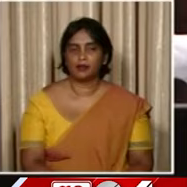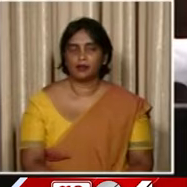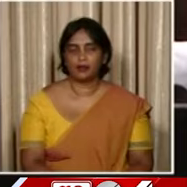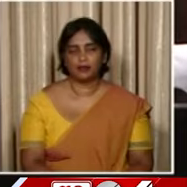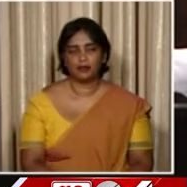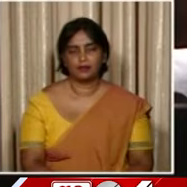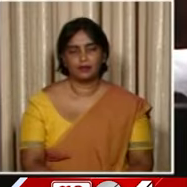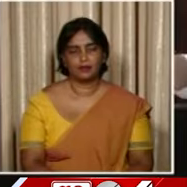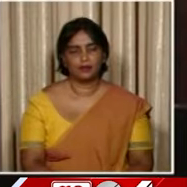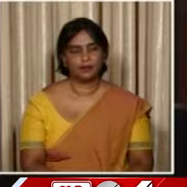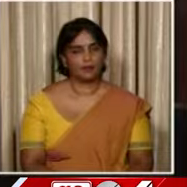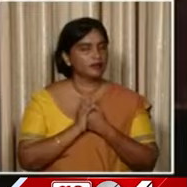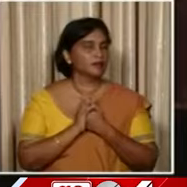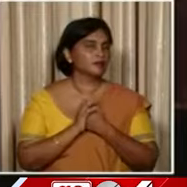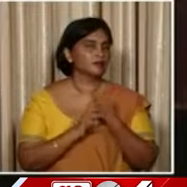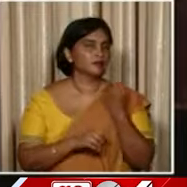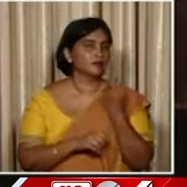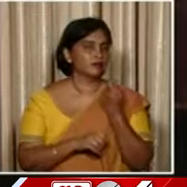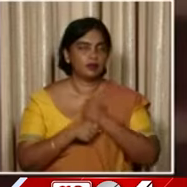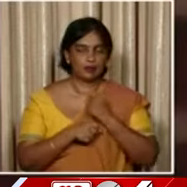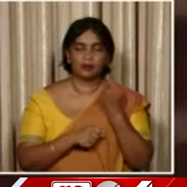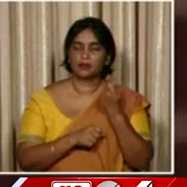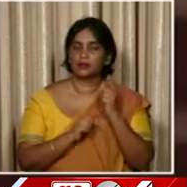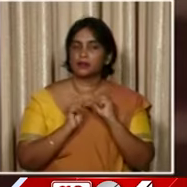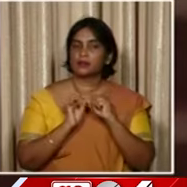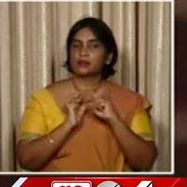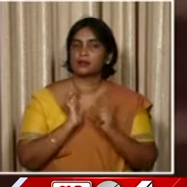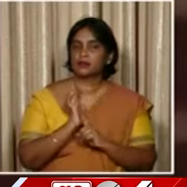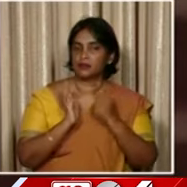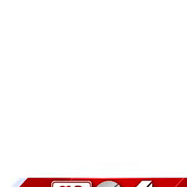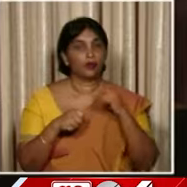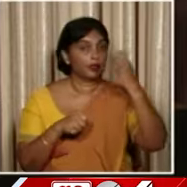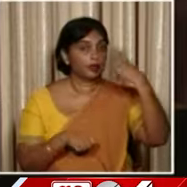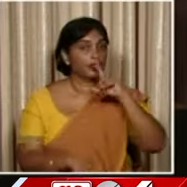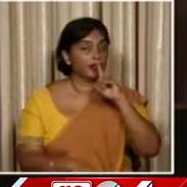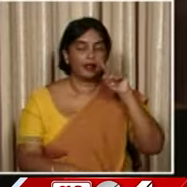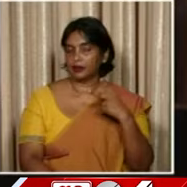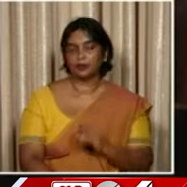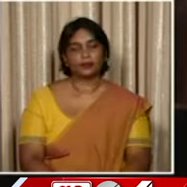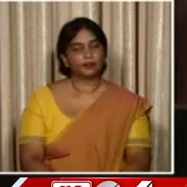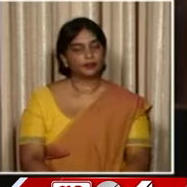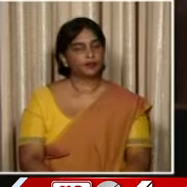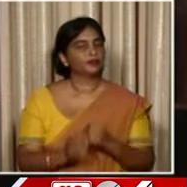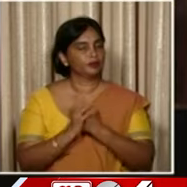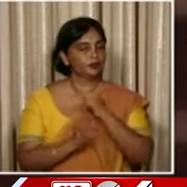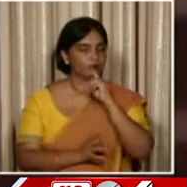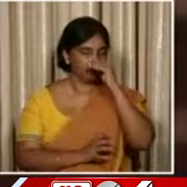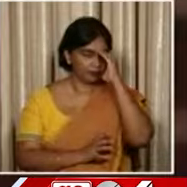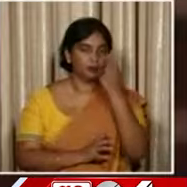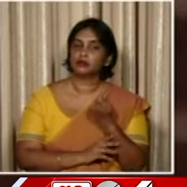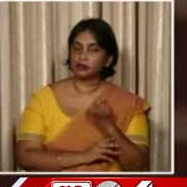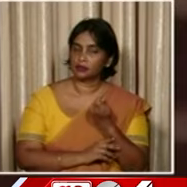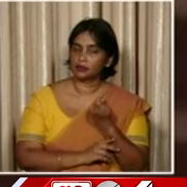අර කතානායකතුමනේ රාජ්‍ය මූල්‍ය කල්මනාකරණ 50 කෙටුම්පත ඉදිරිපත් කරනවා. අංක 2. අර කතානායකතුමනේ